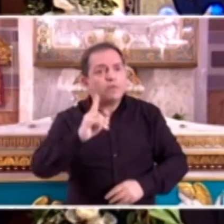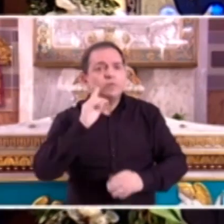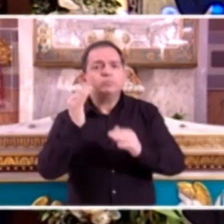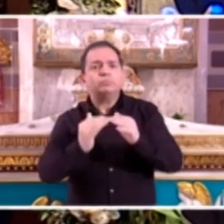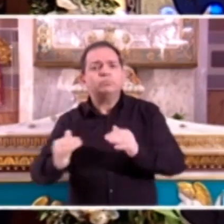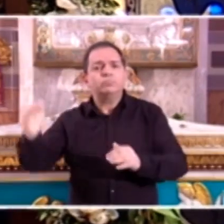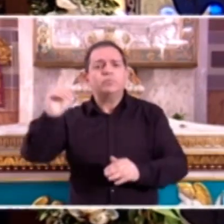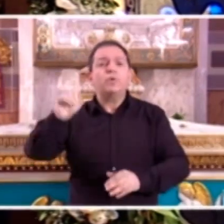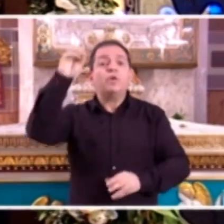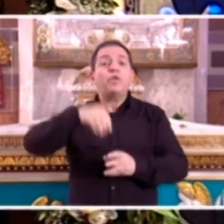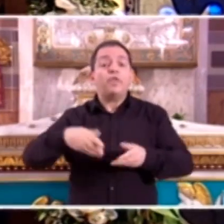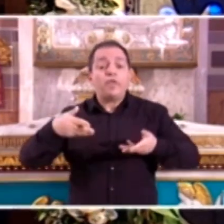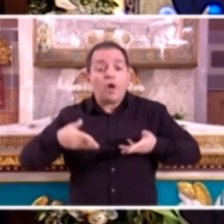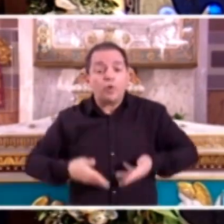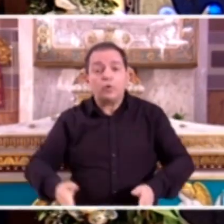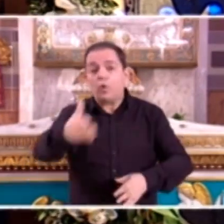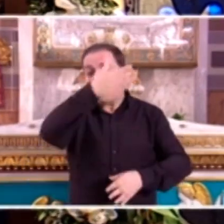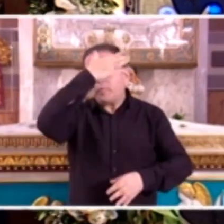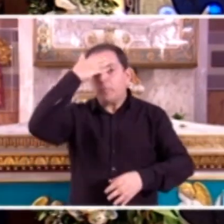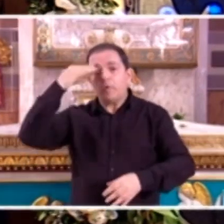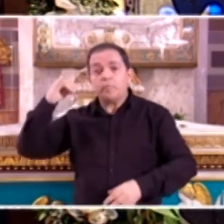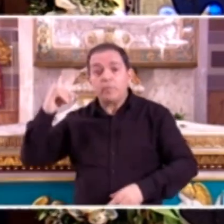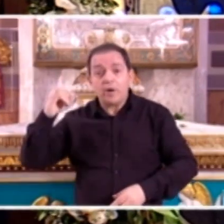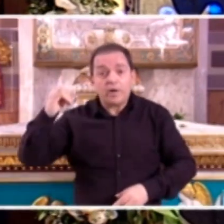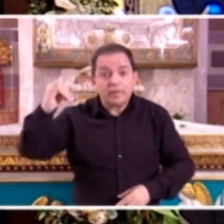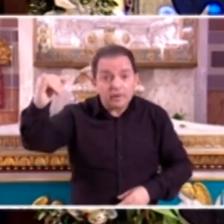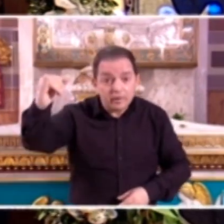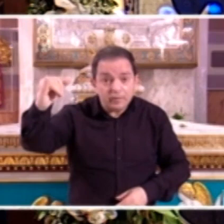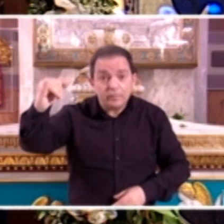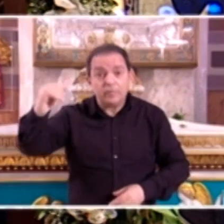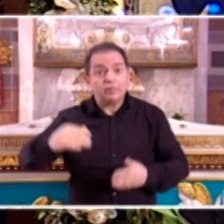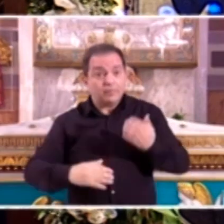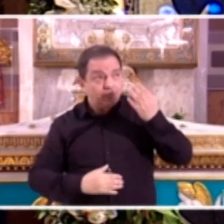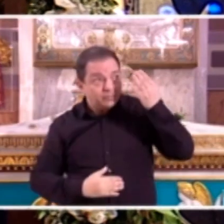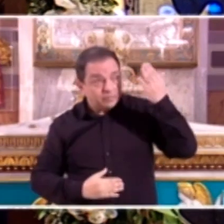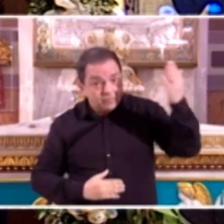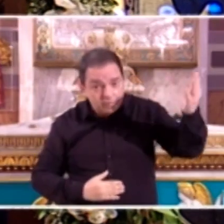σου, Θεσποινής ημών Θεοτόκου και Παρθένου